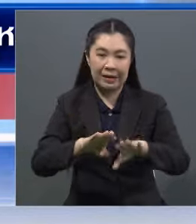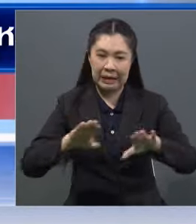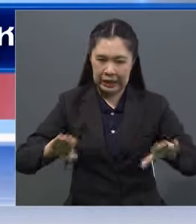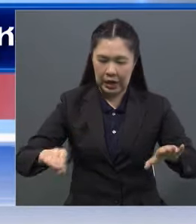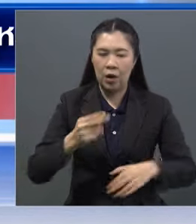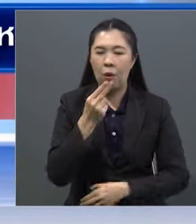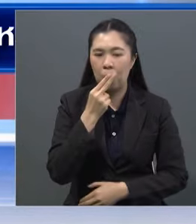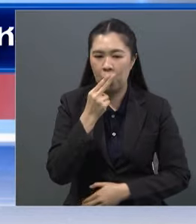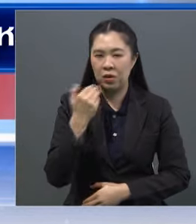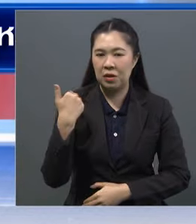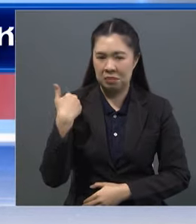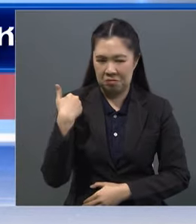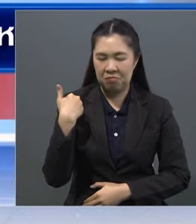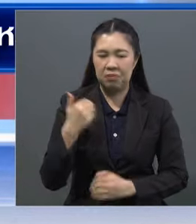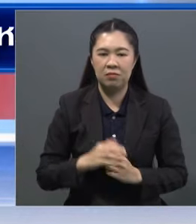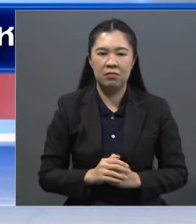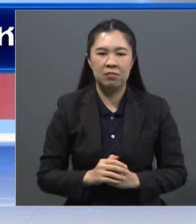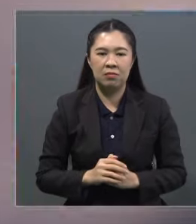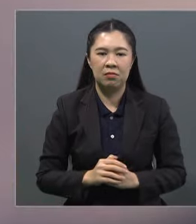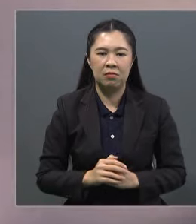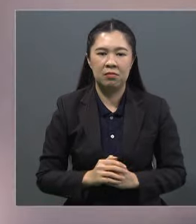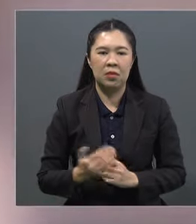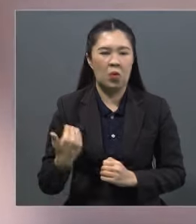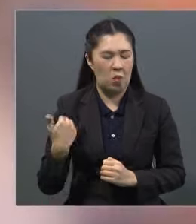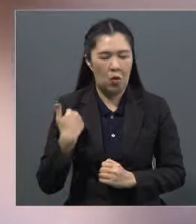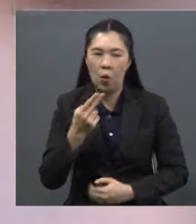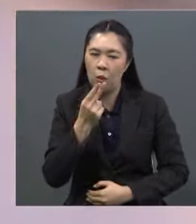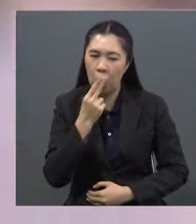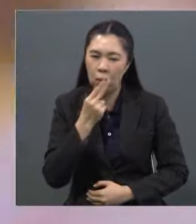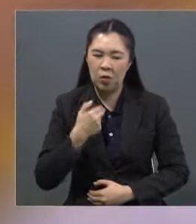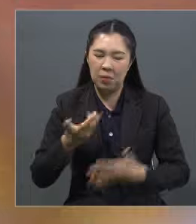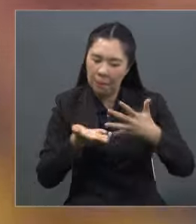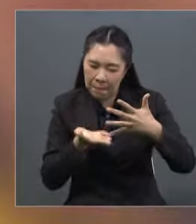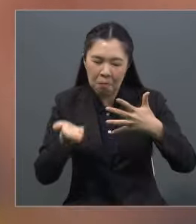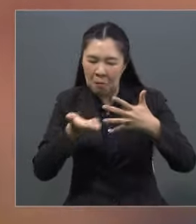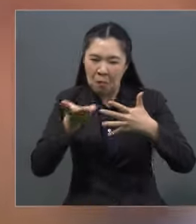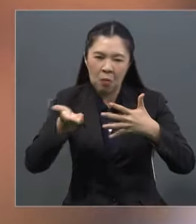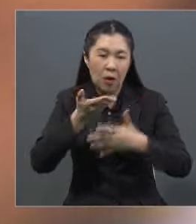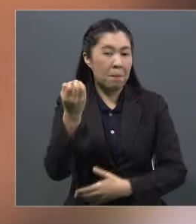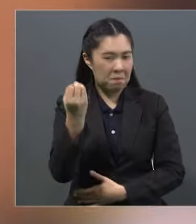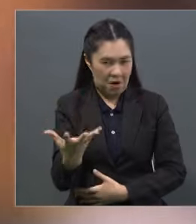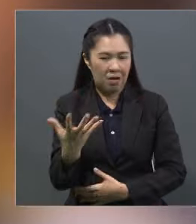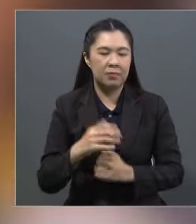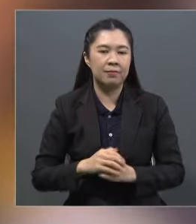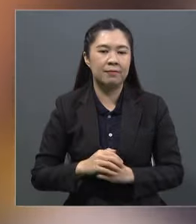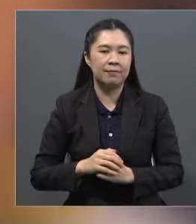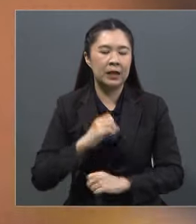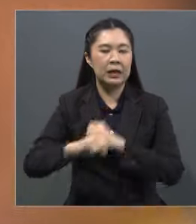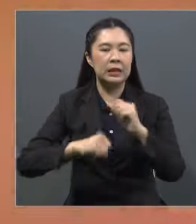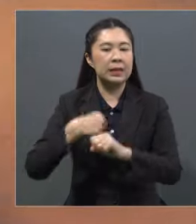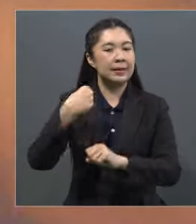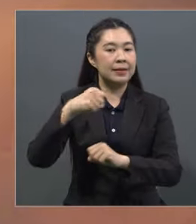ฟ้าในชนิดที่เรียกกันว่าก้าวกระโดดอะค่ะคือข้อมูลย้อนกลับไปเมื่อช่วง10ปีที่ผ่านม